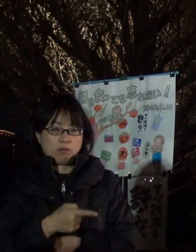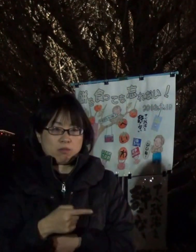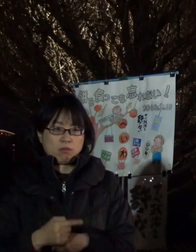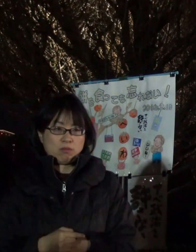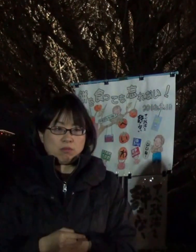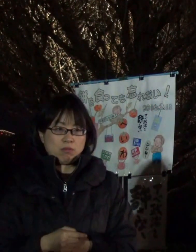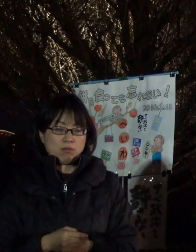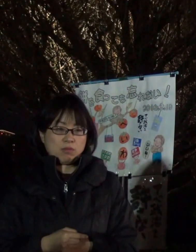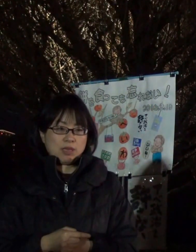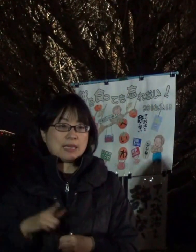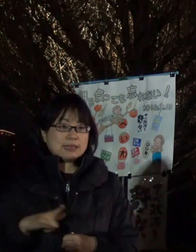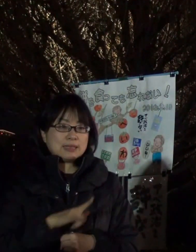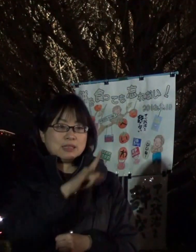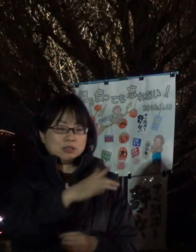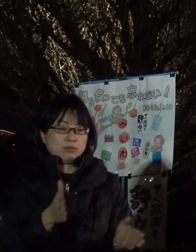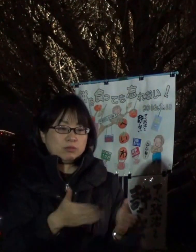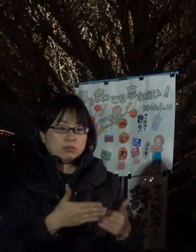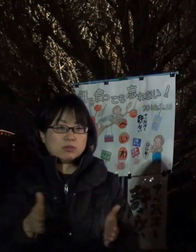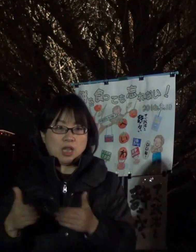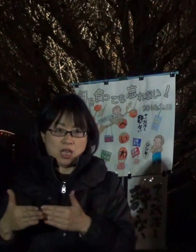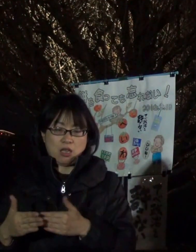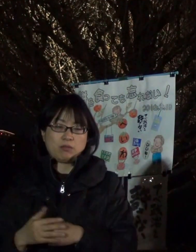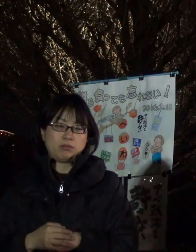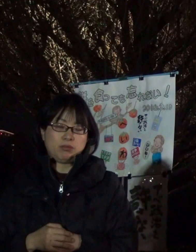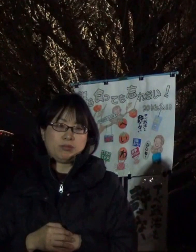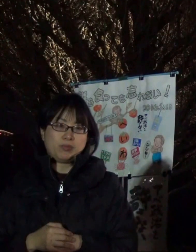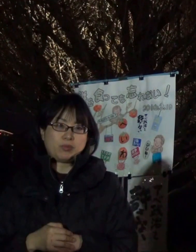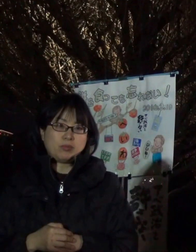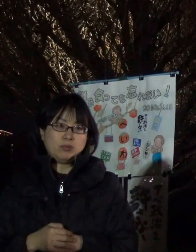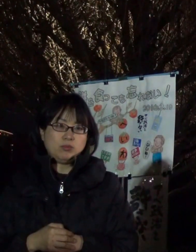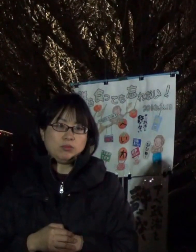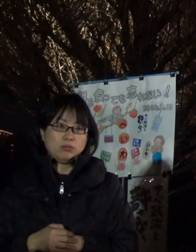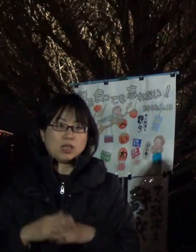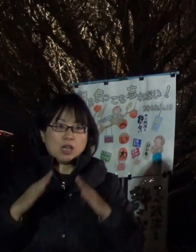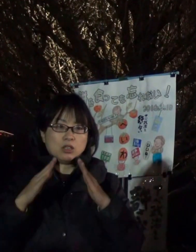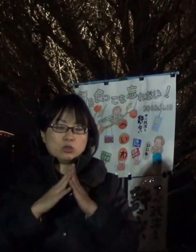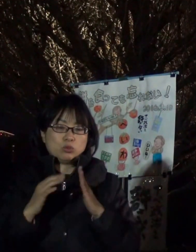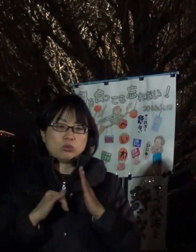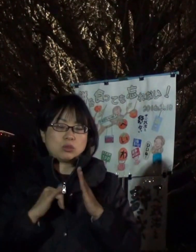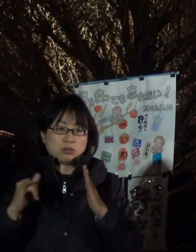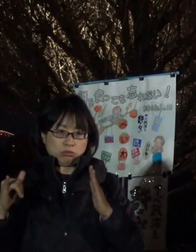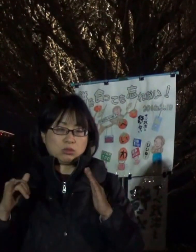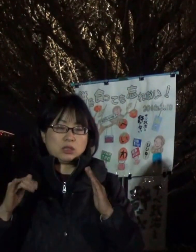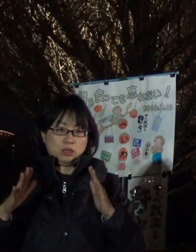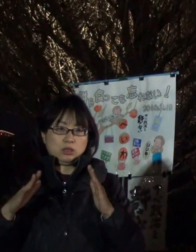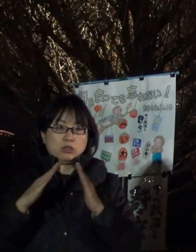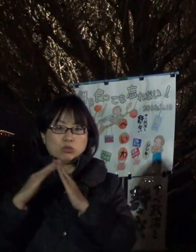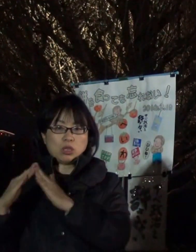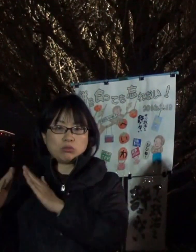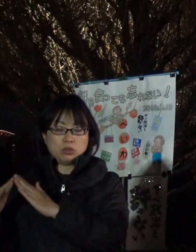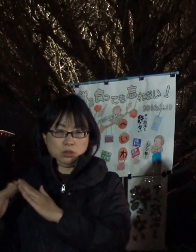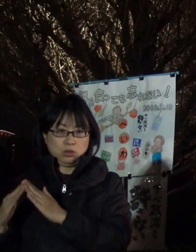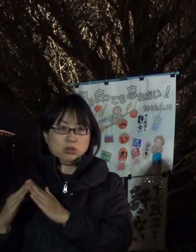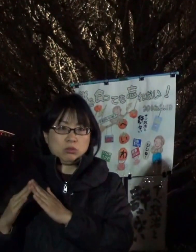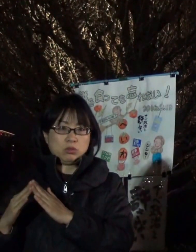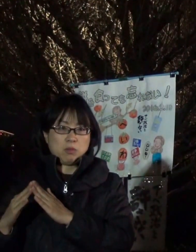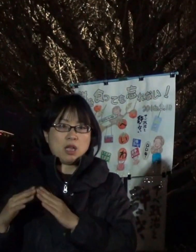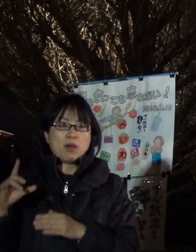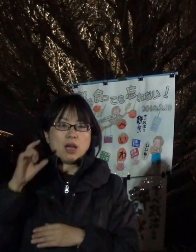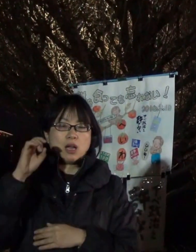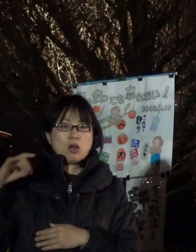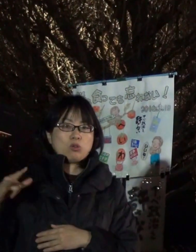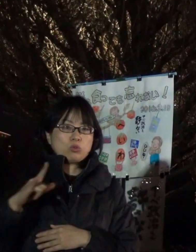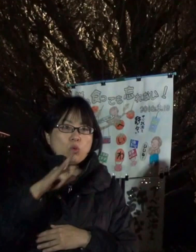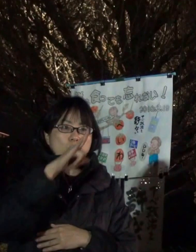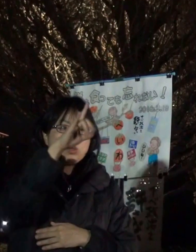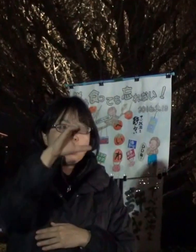鎖。当然のことながら住宅地の真上を昼夜構わず飛んでいるオスプレイなどの米軍機は